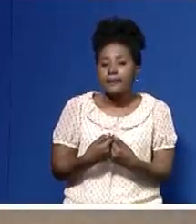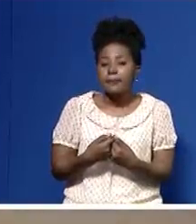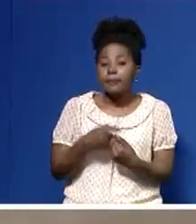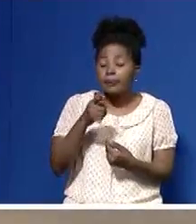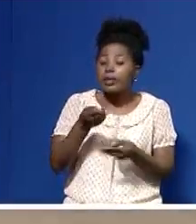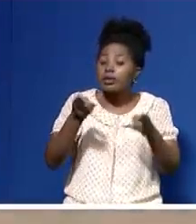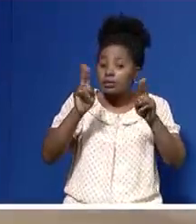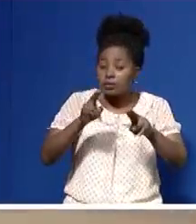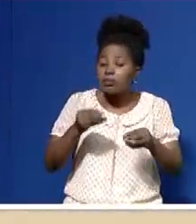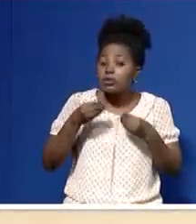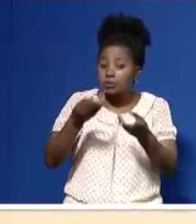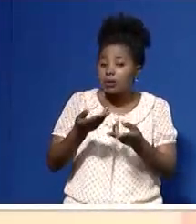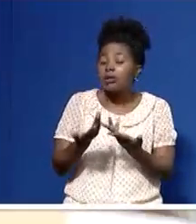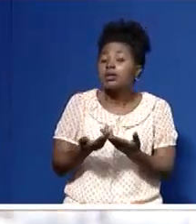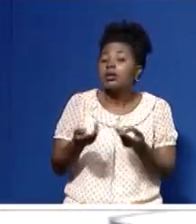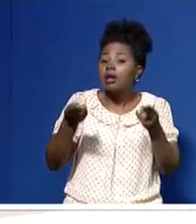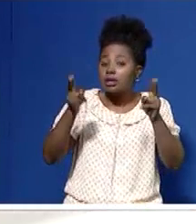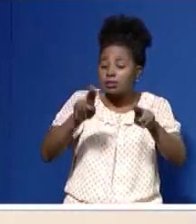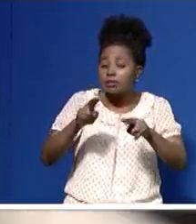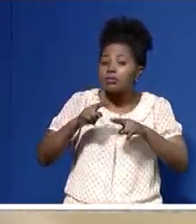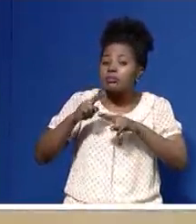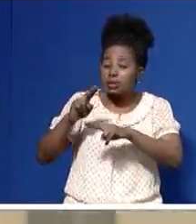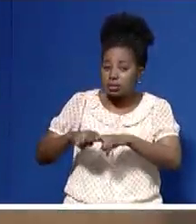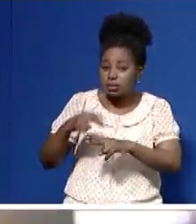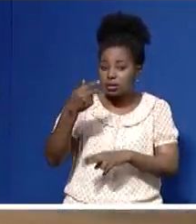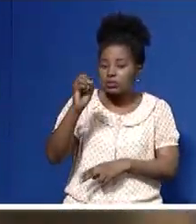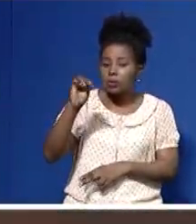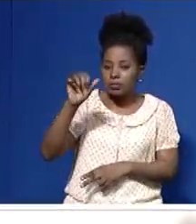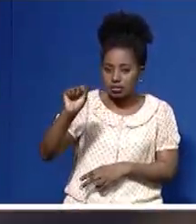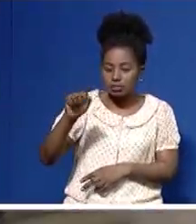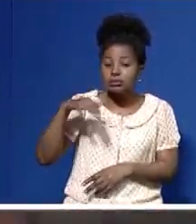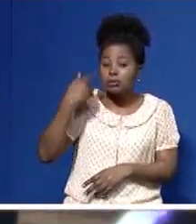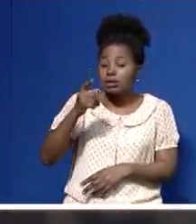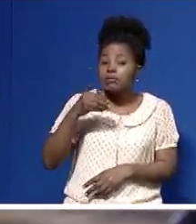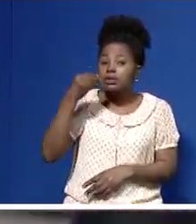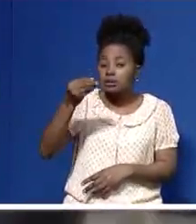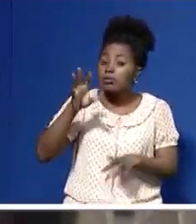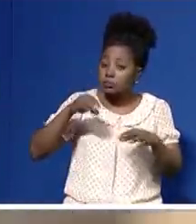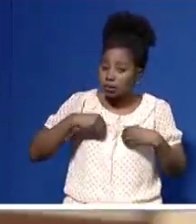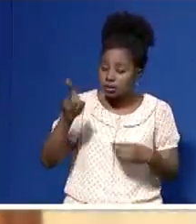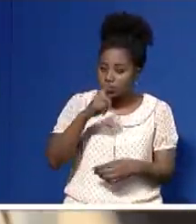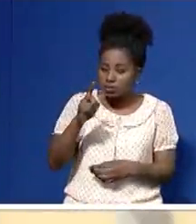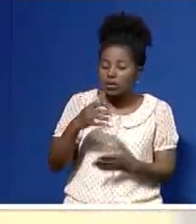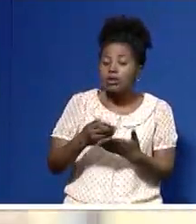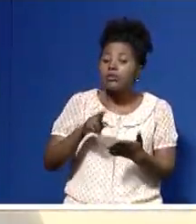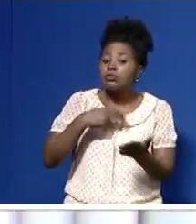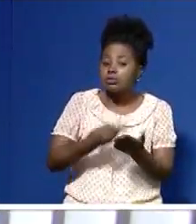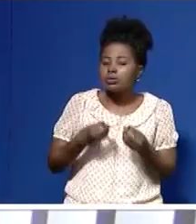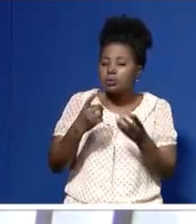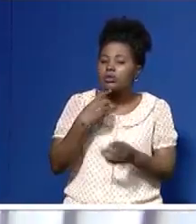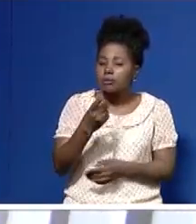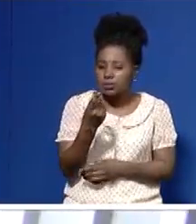Hukumu hiyo imetolewa na hakimu mkazi mkuu Thomas Simba baada ya mshtakiwa huyo kukiri kosa la kushindwa kutoa tamko la